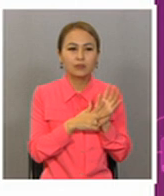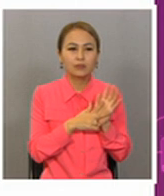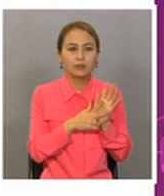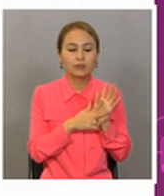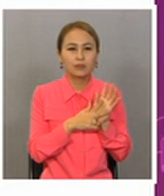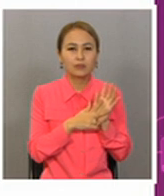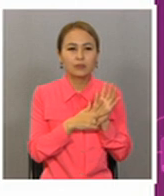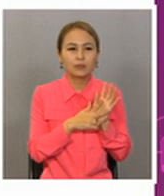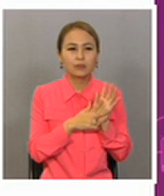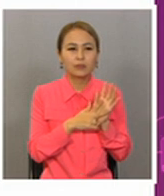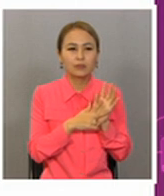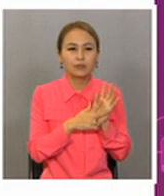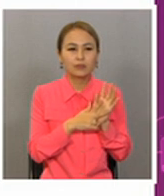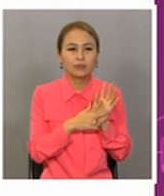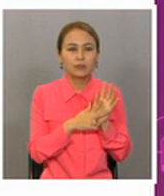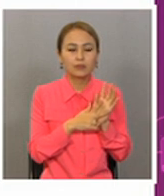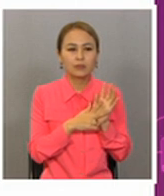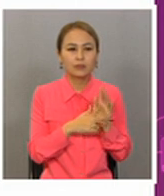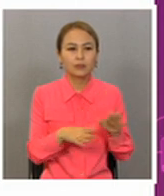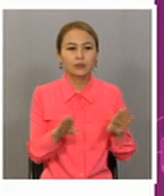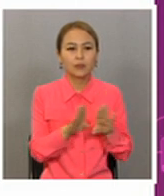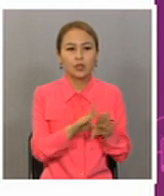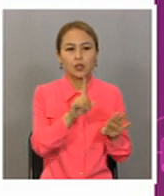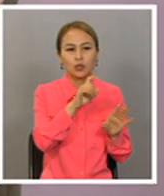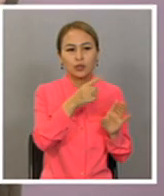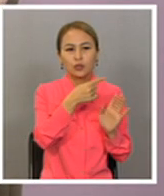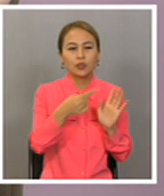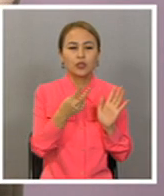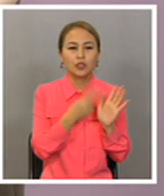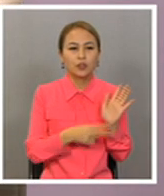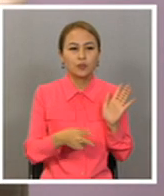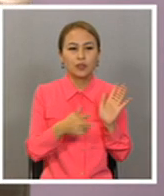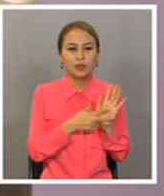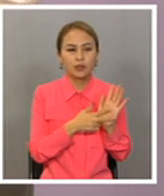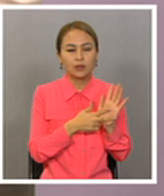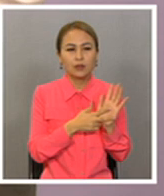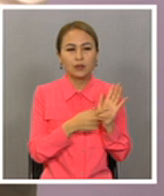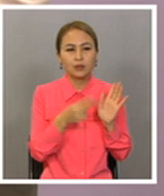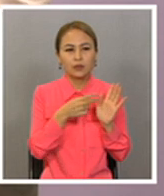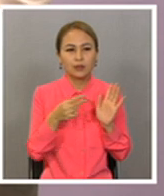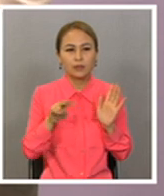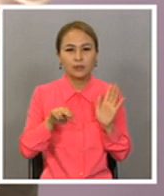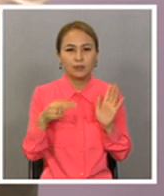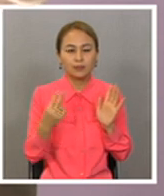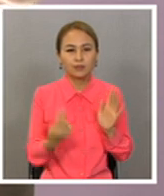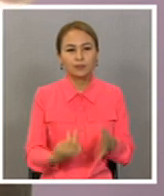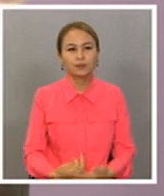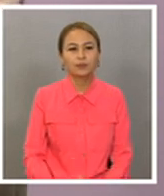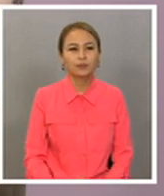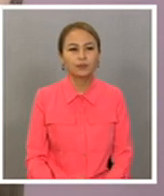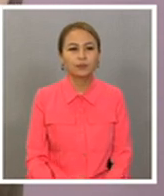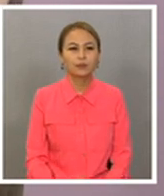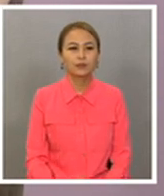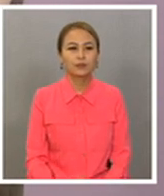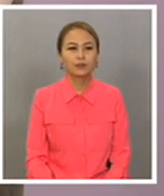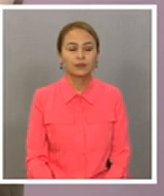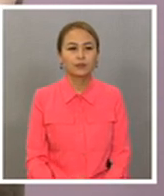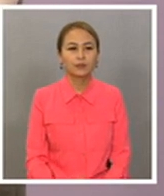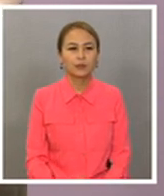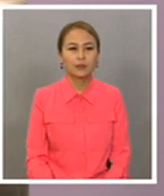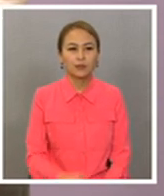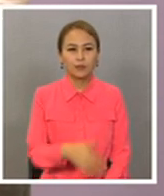азайтамыз. Мұндағы 100 килограмм дәнді дақылдардың массасы. 50